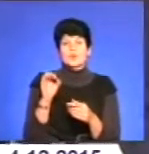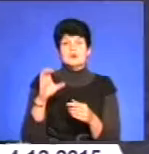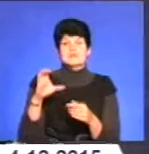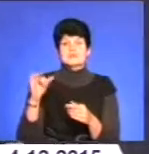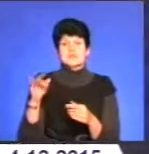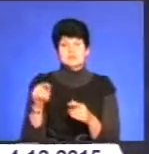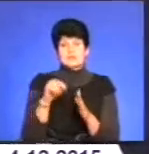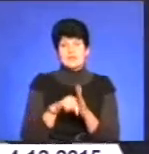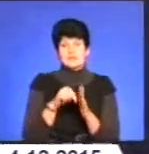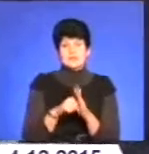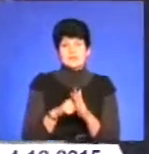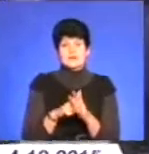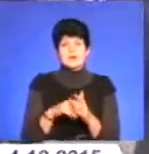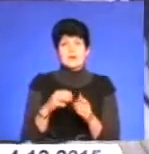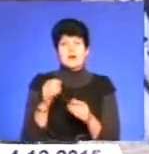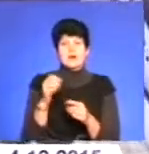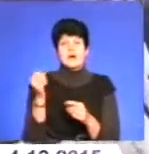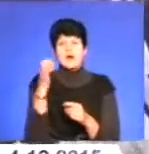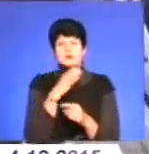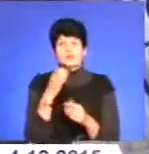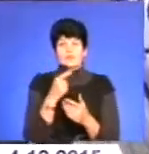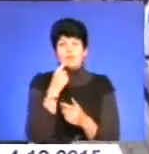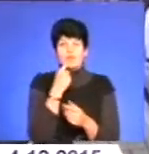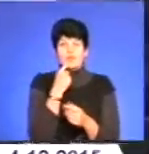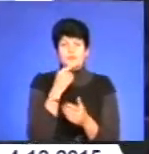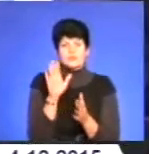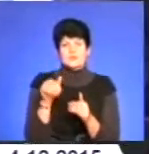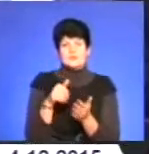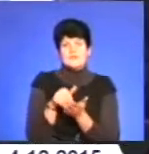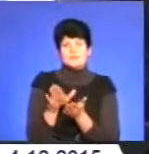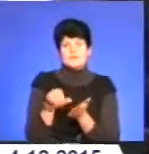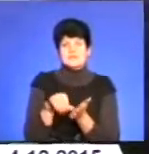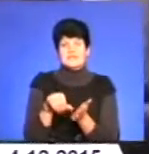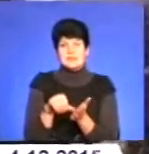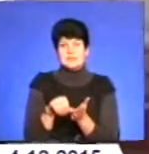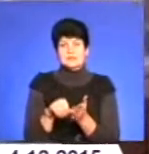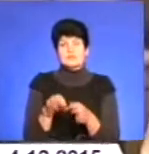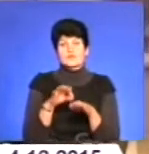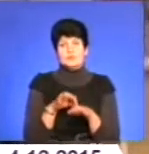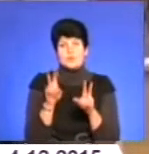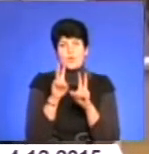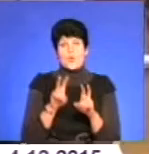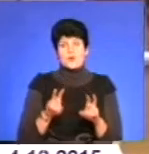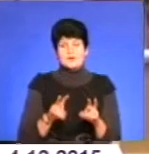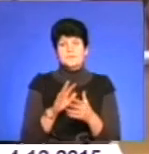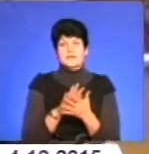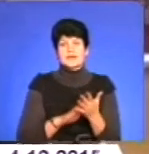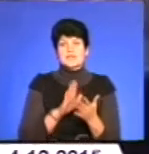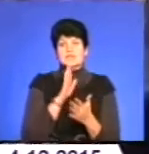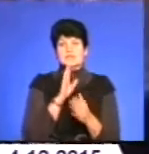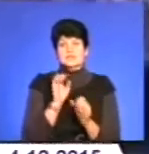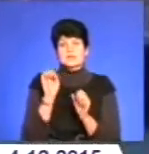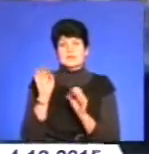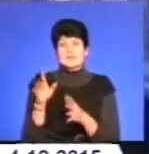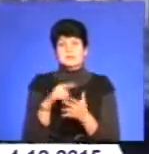ступінь вмісту алкоголю в крові. Приїхавши до медзакладу, потерпіла відмовилася представлятися та проходити огляд. Далі жінку завезли